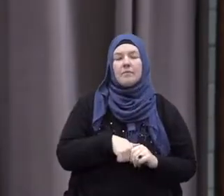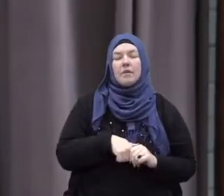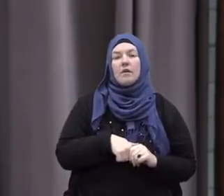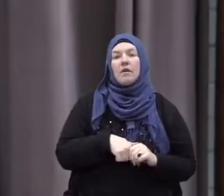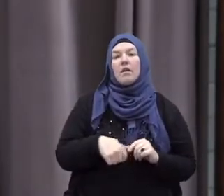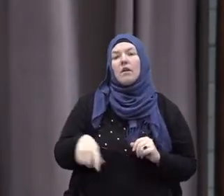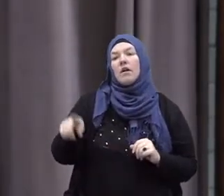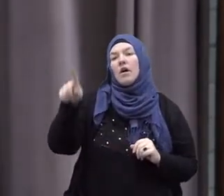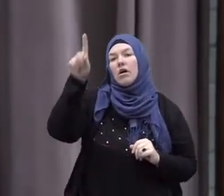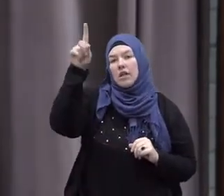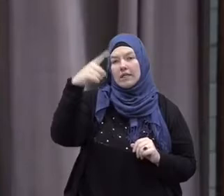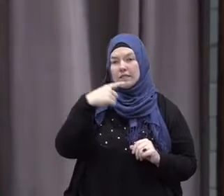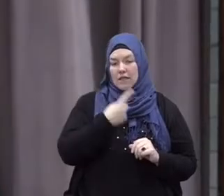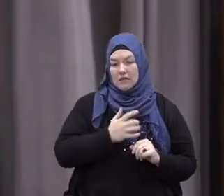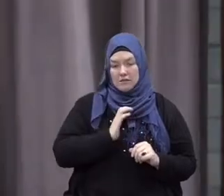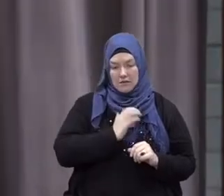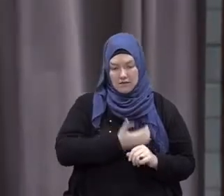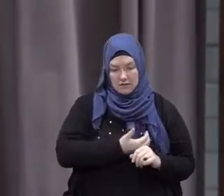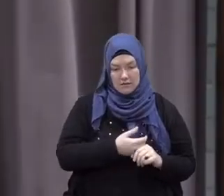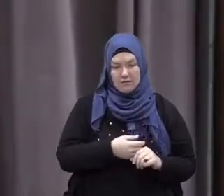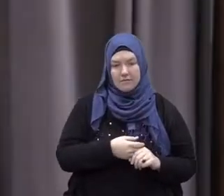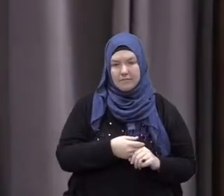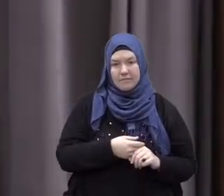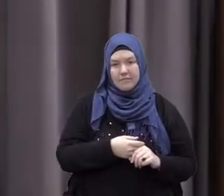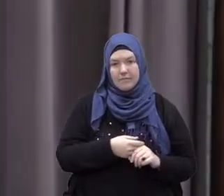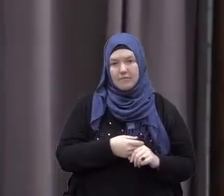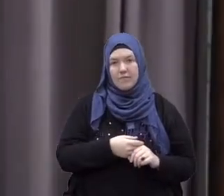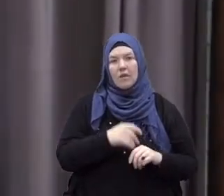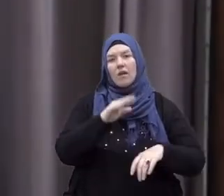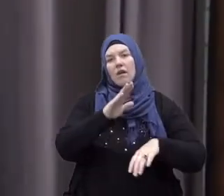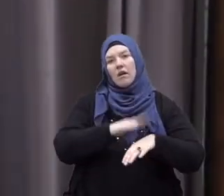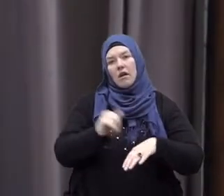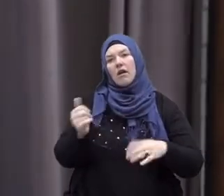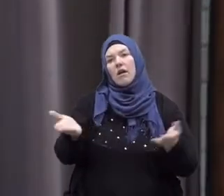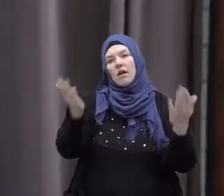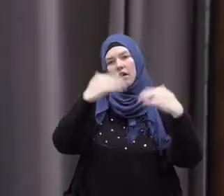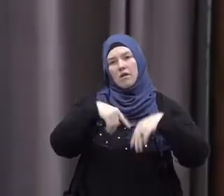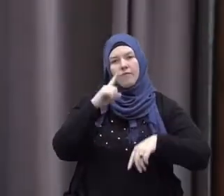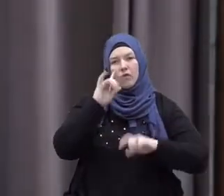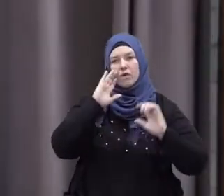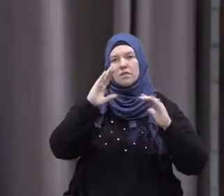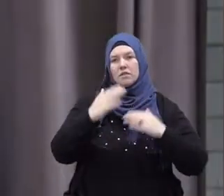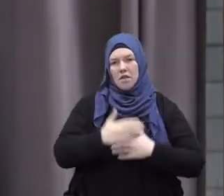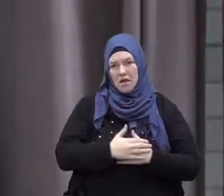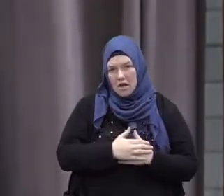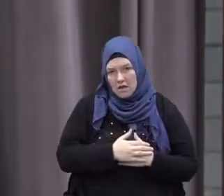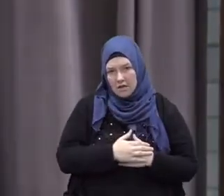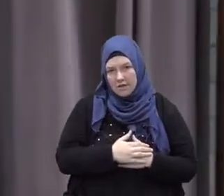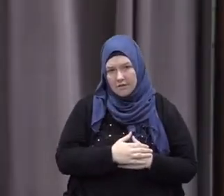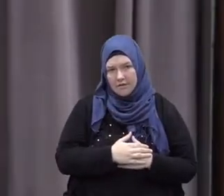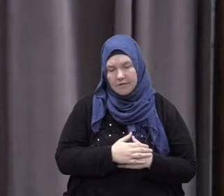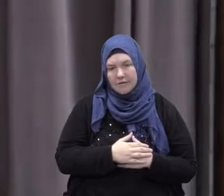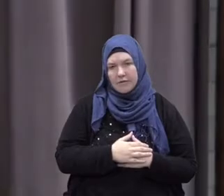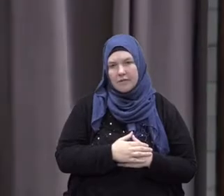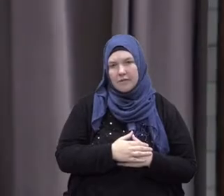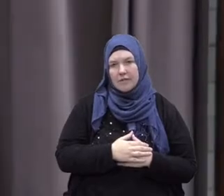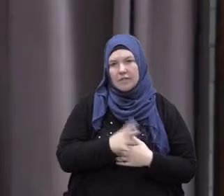Allah subhanahu wa ta'ala says, وَأَقِمِ الصَّلَاةِ إِنَّ الصَّلَاةَ تَنْهَى عَنِ